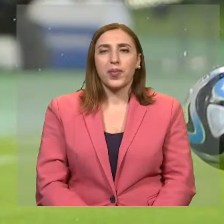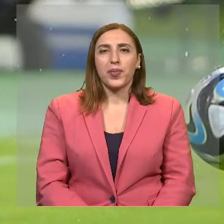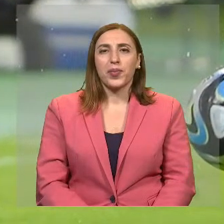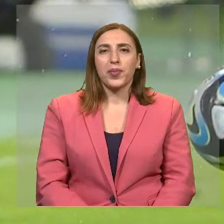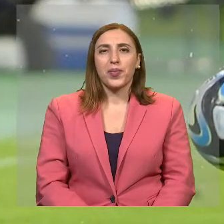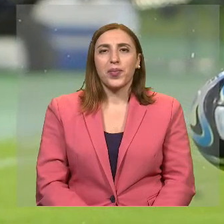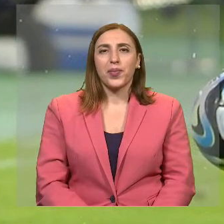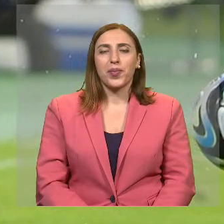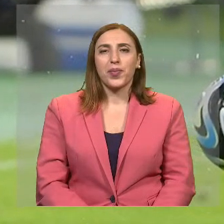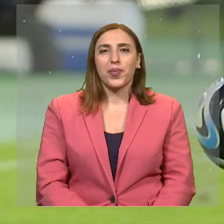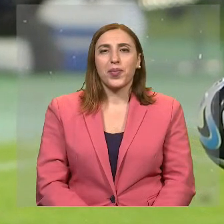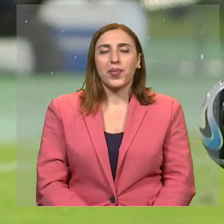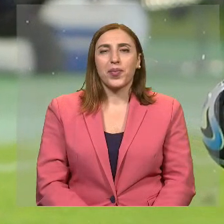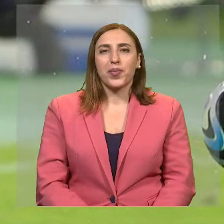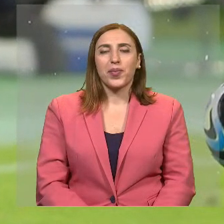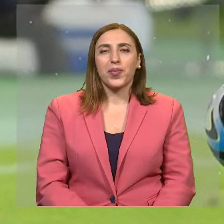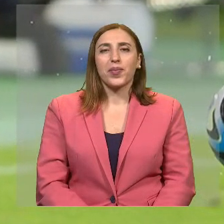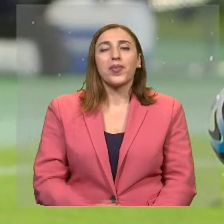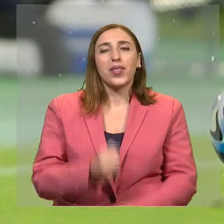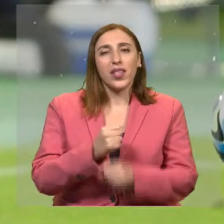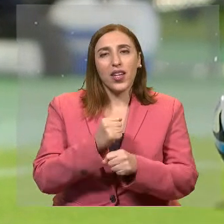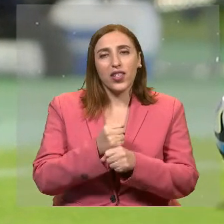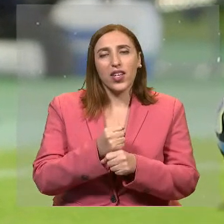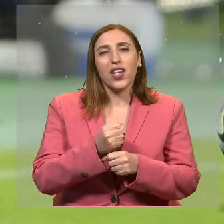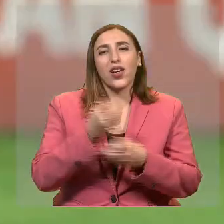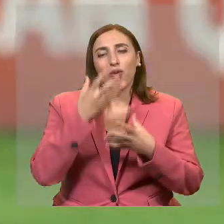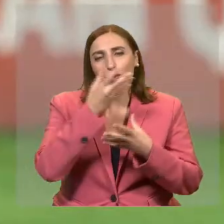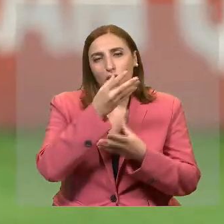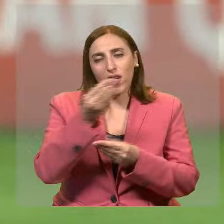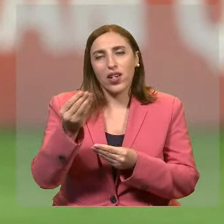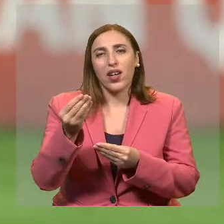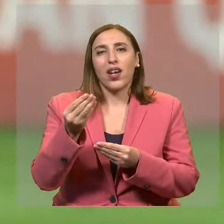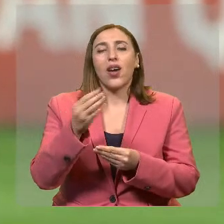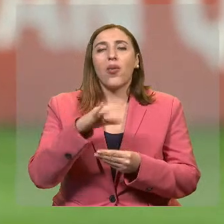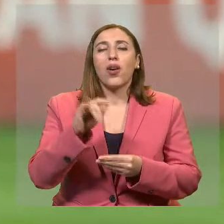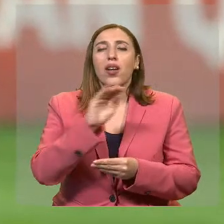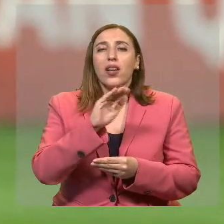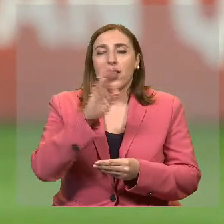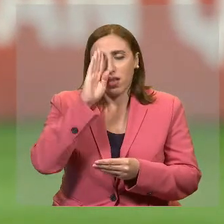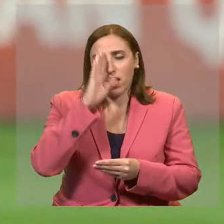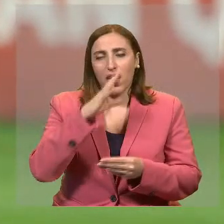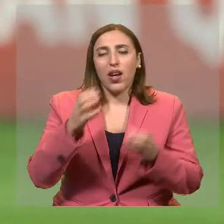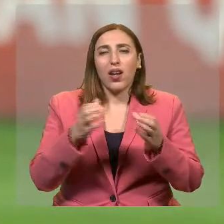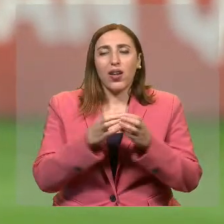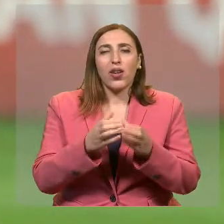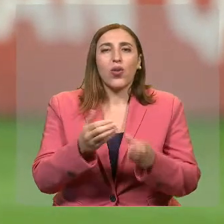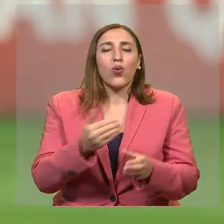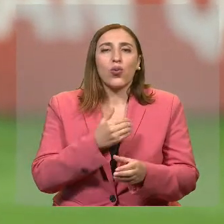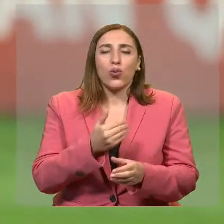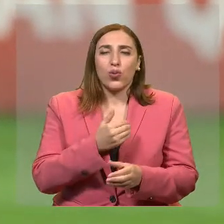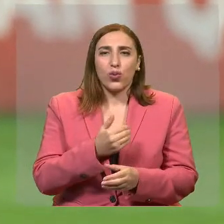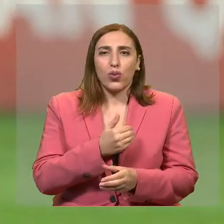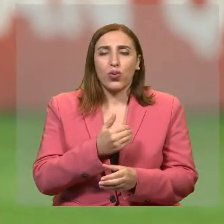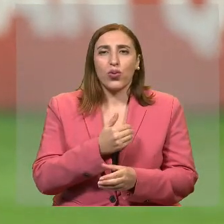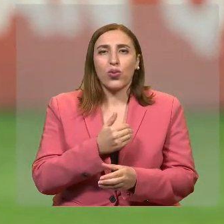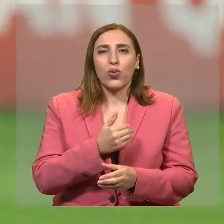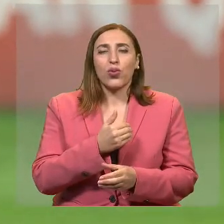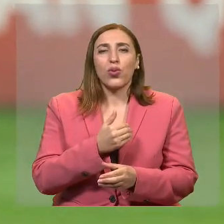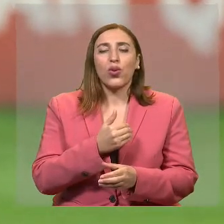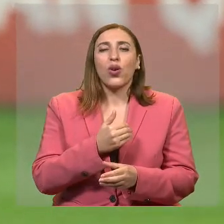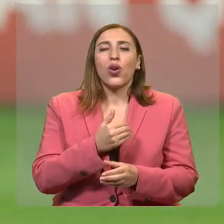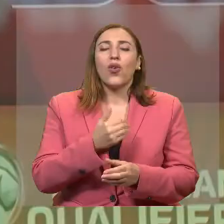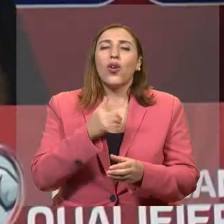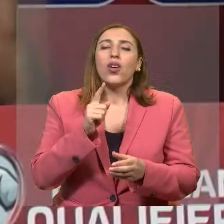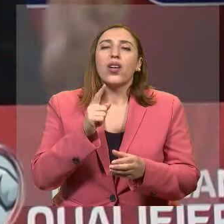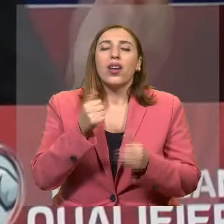стремиться радовать своей игрой дальше. Ребята хотят, вы же видите, нету такого, что, знаете, кто-то не